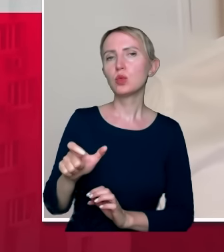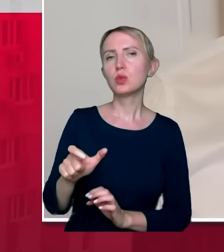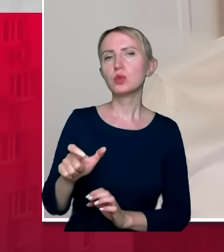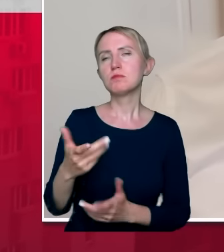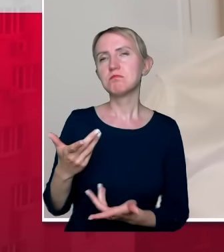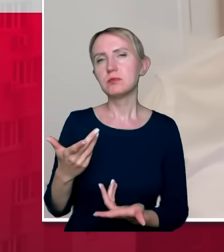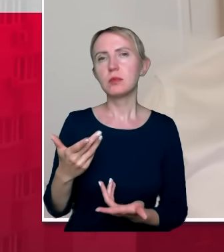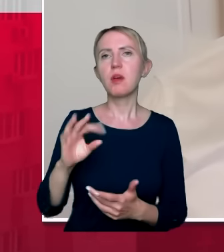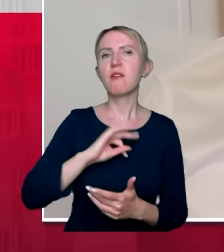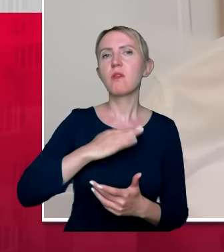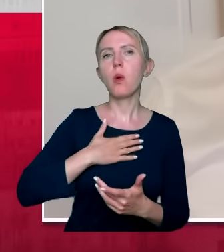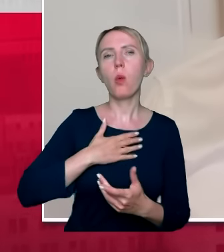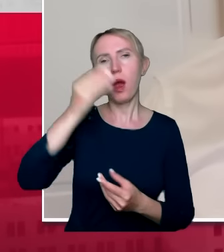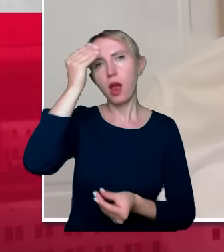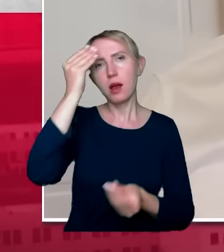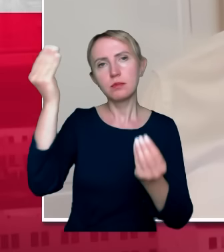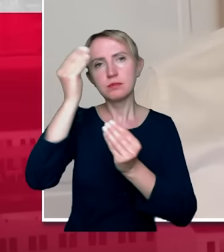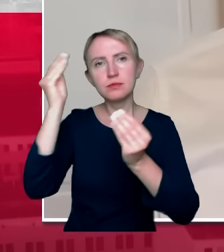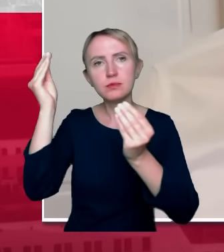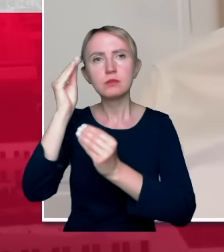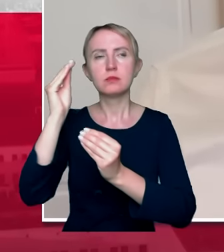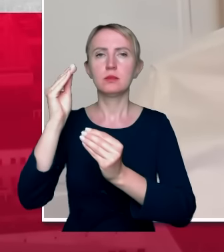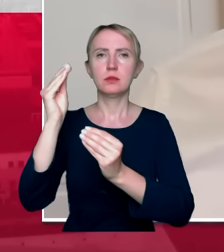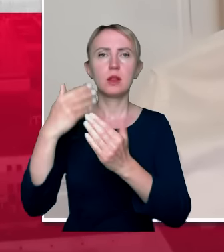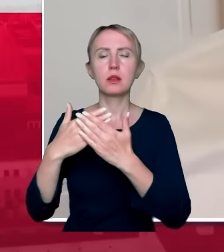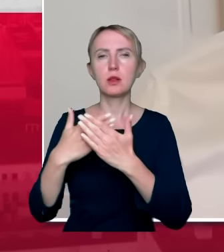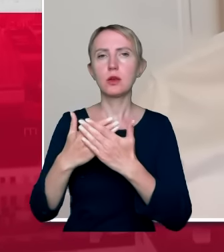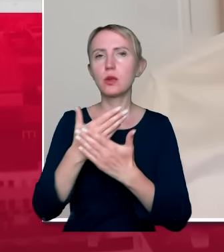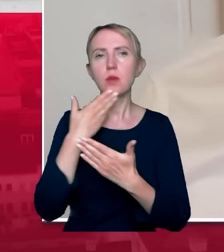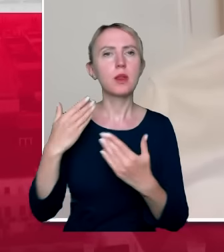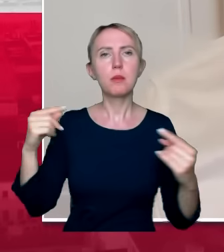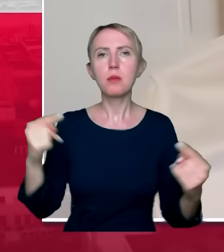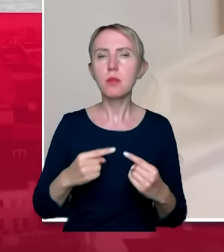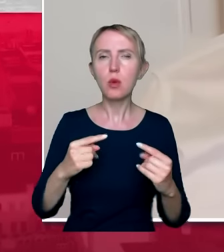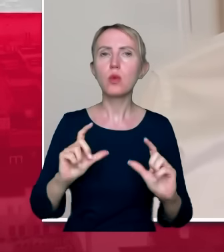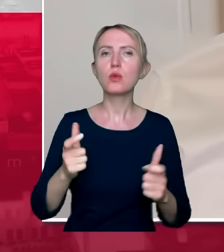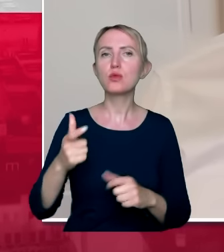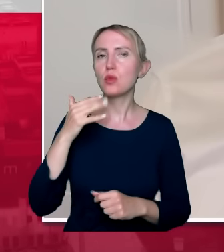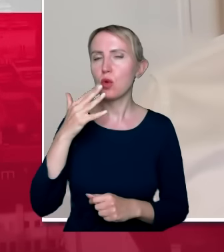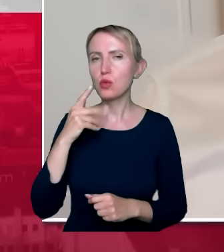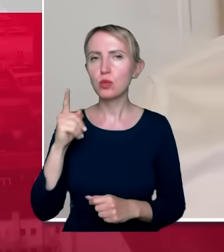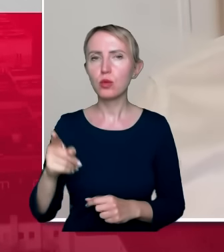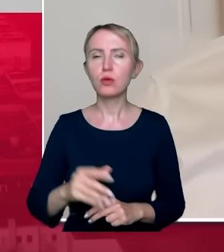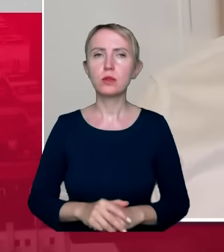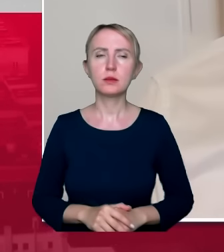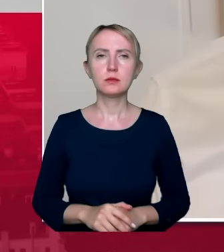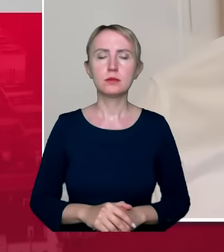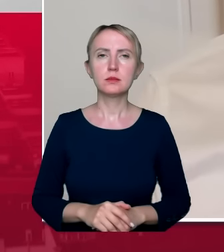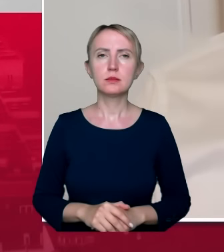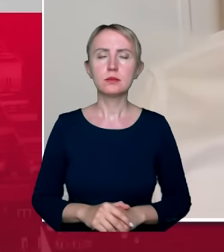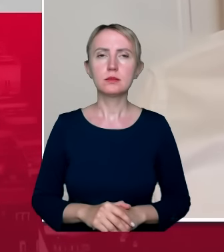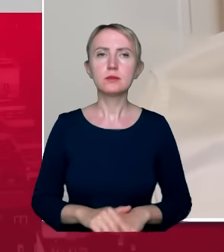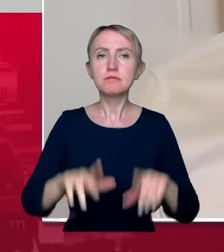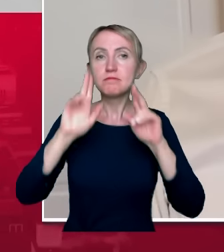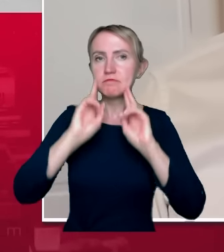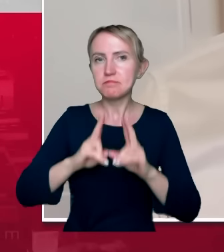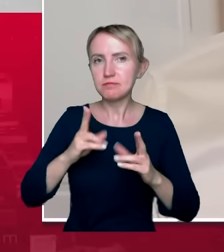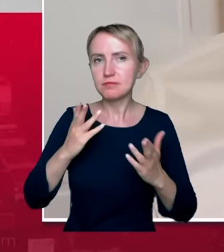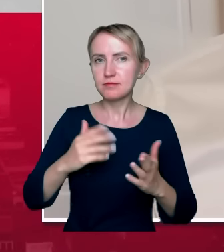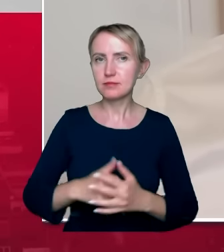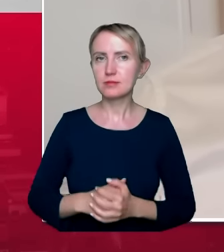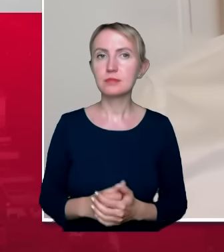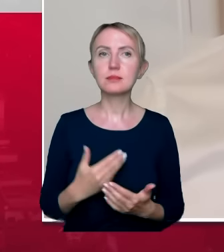mitologię własną buduje i on po prostu, dlatego nie ma zgodności pomiędzy tym, co on mówi, a realnymi faktami. Więc